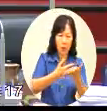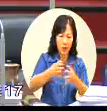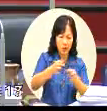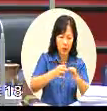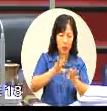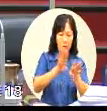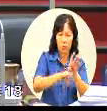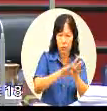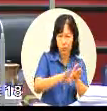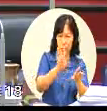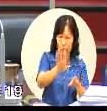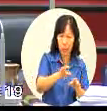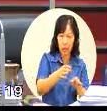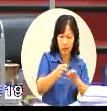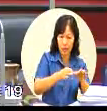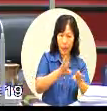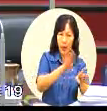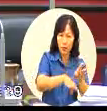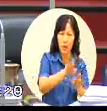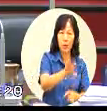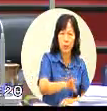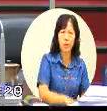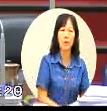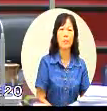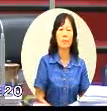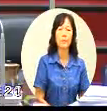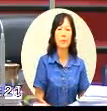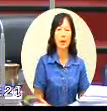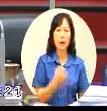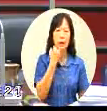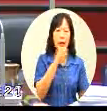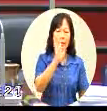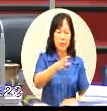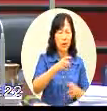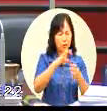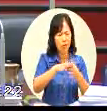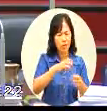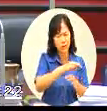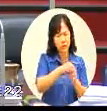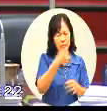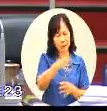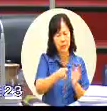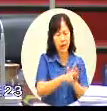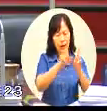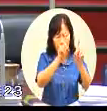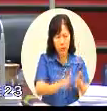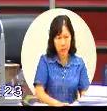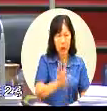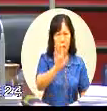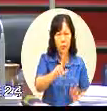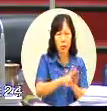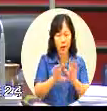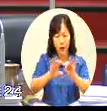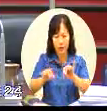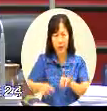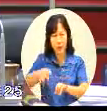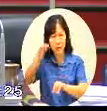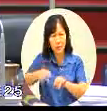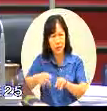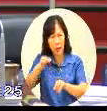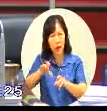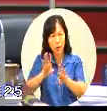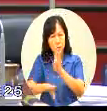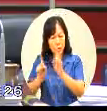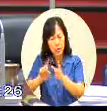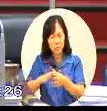税。交易税还可以说景气不好调降。地价税是叫什么税？叫做持